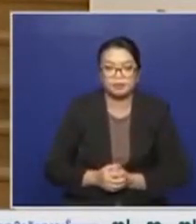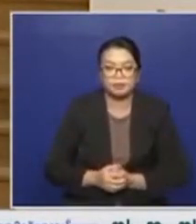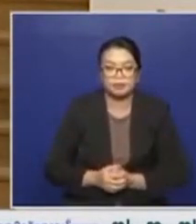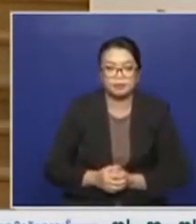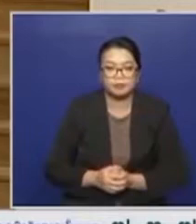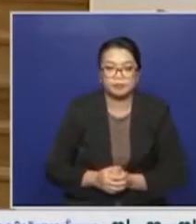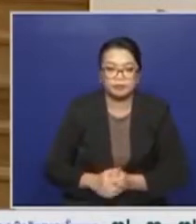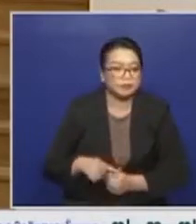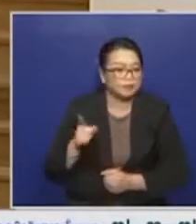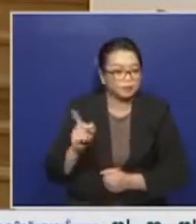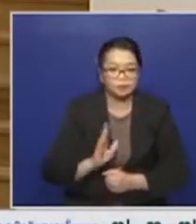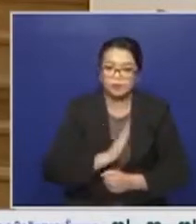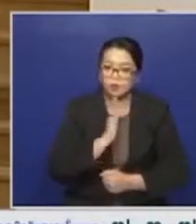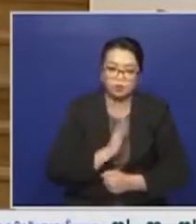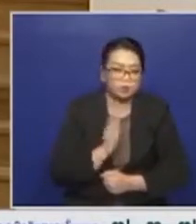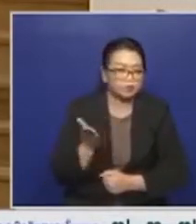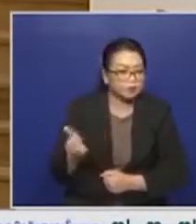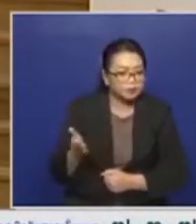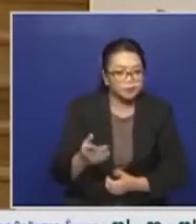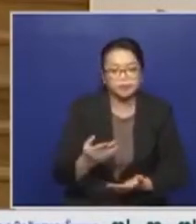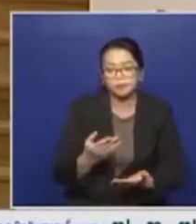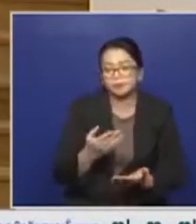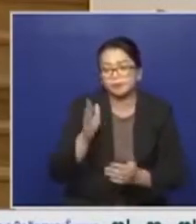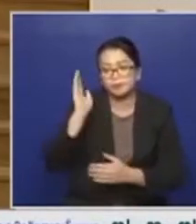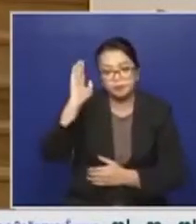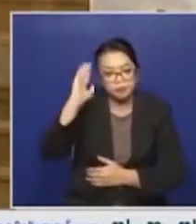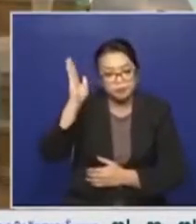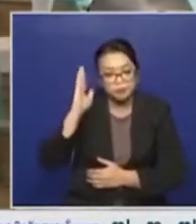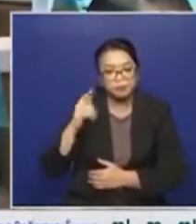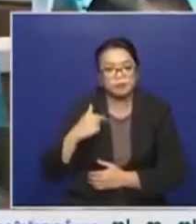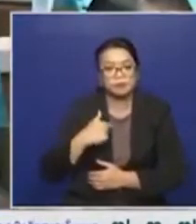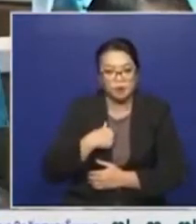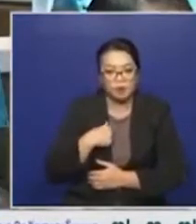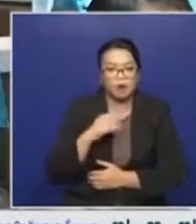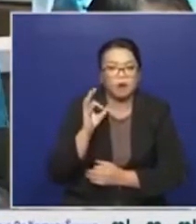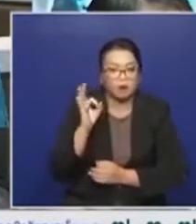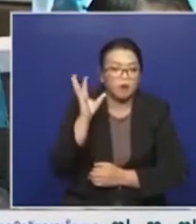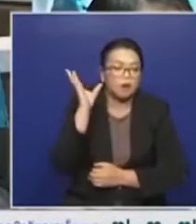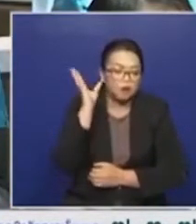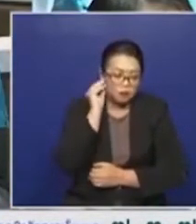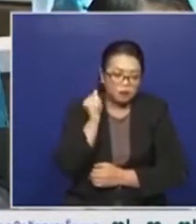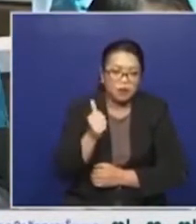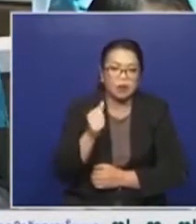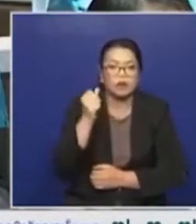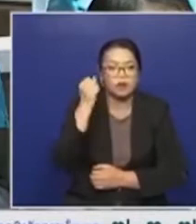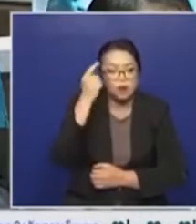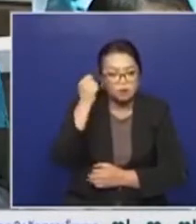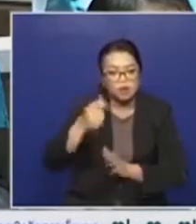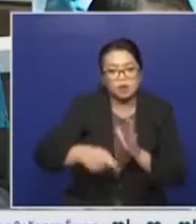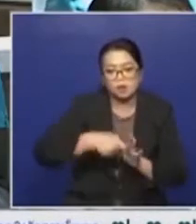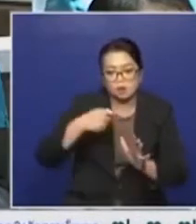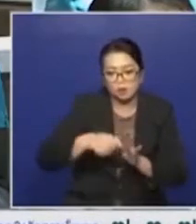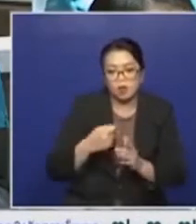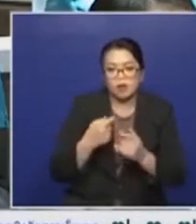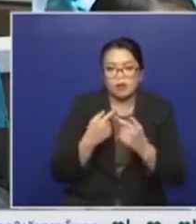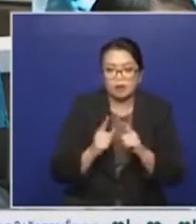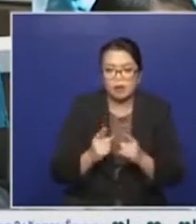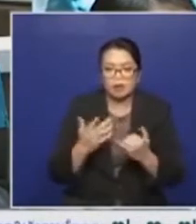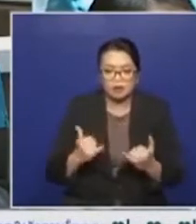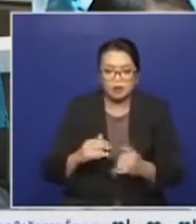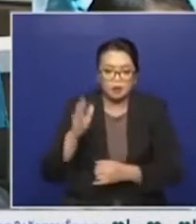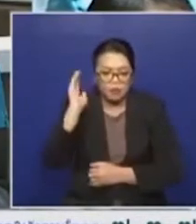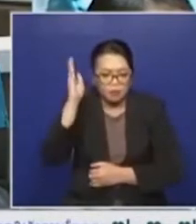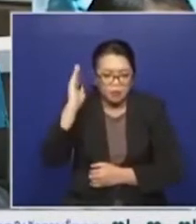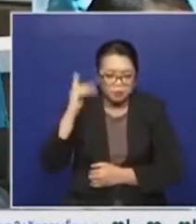ที่ผู้ทรงเกียรติกำลังอภิปายเนี่ยก็พอจะรับฟังได้นะครับด้วยเหตุและผลแต่สิ่งที่กำลัง